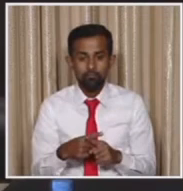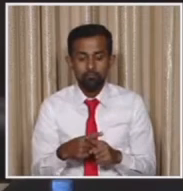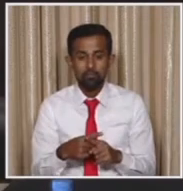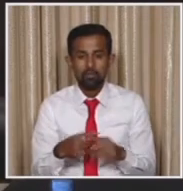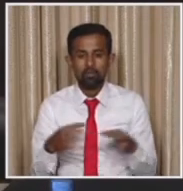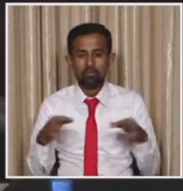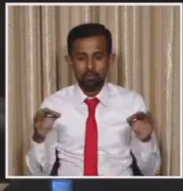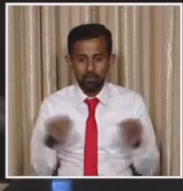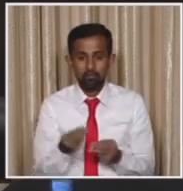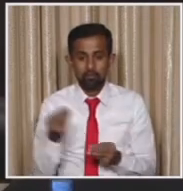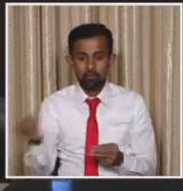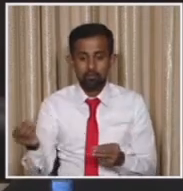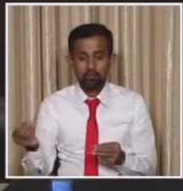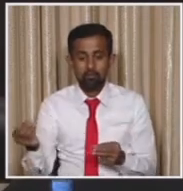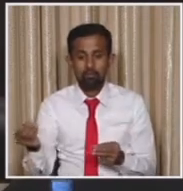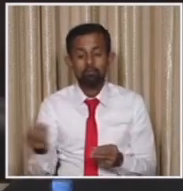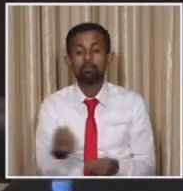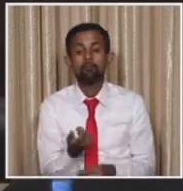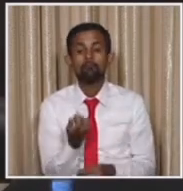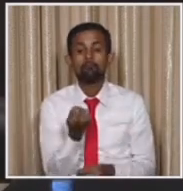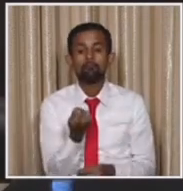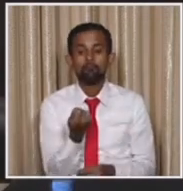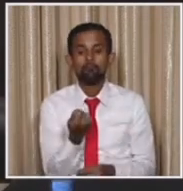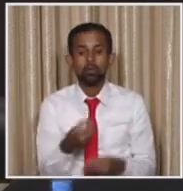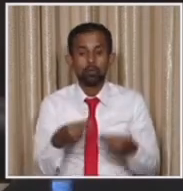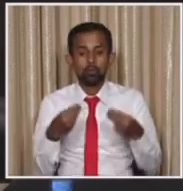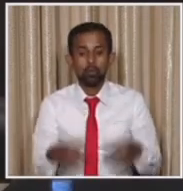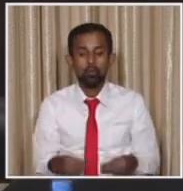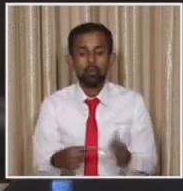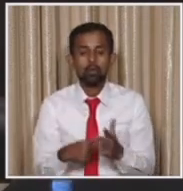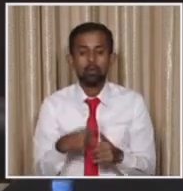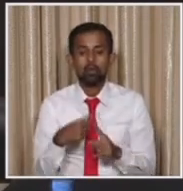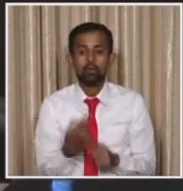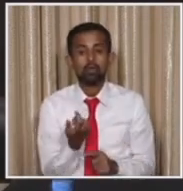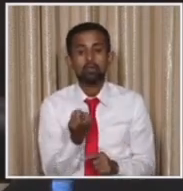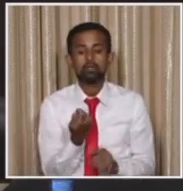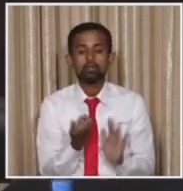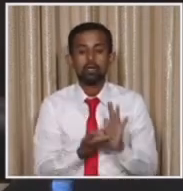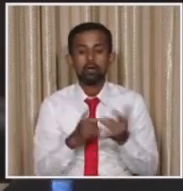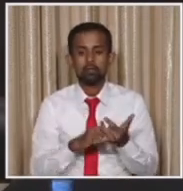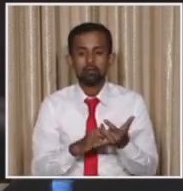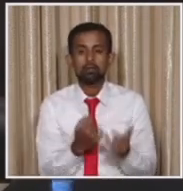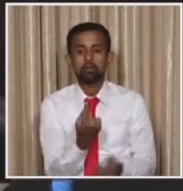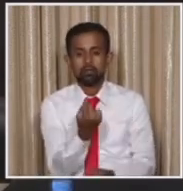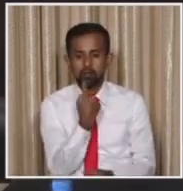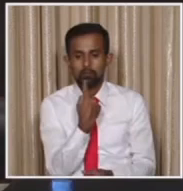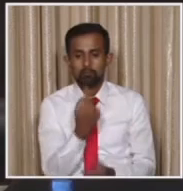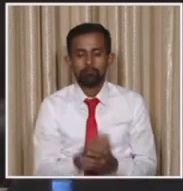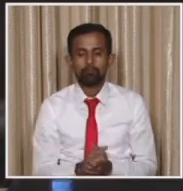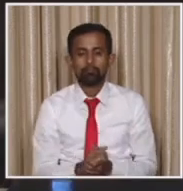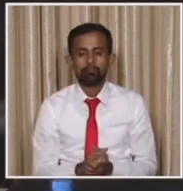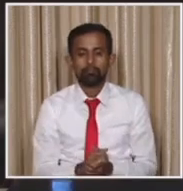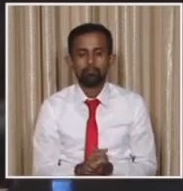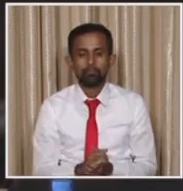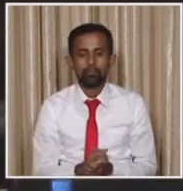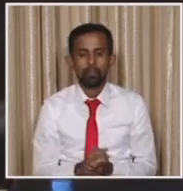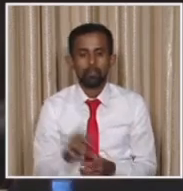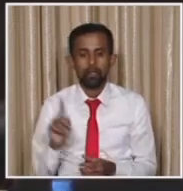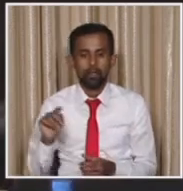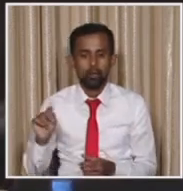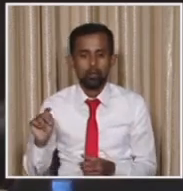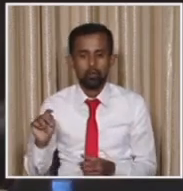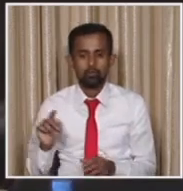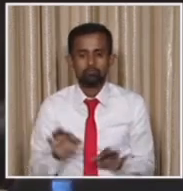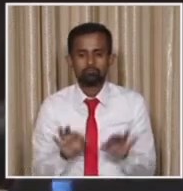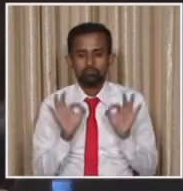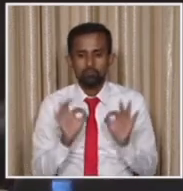tax rebate දෙනවා නම් ඒකේ cost එක ඒකෙන් අහිමිවන බදු ප්‍රමාණය රට දැනගන්න ඕනේ. ඊළඟට 11